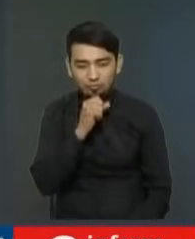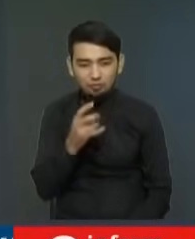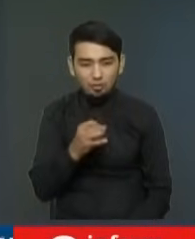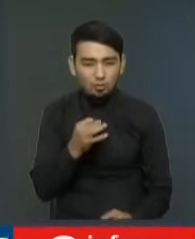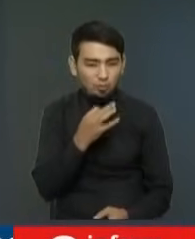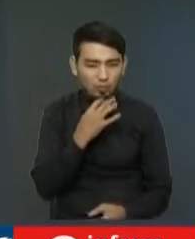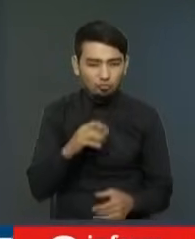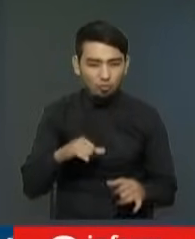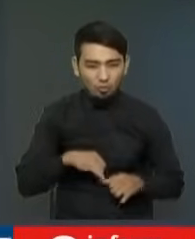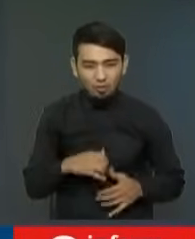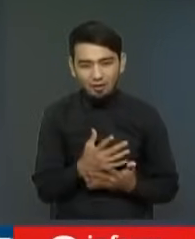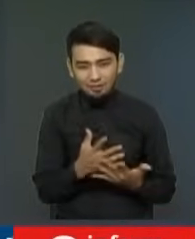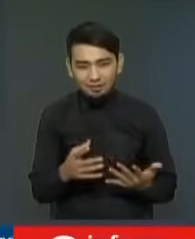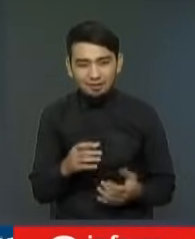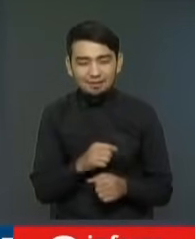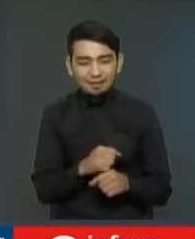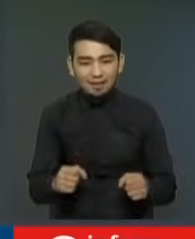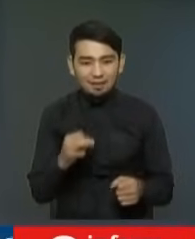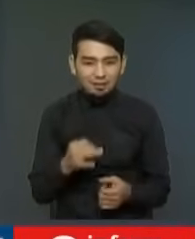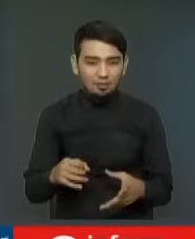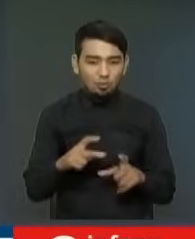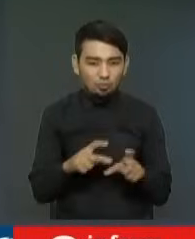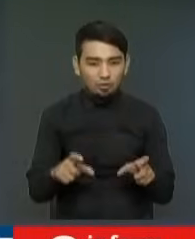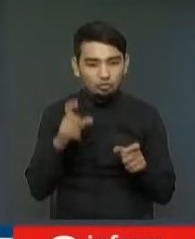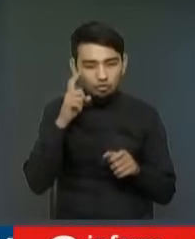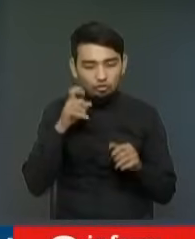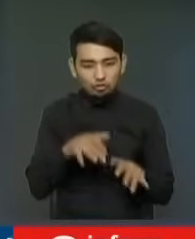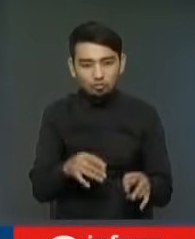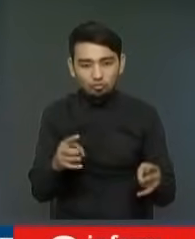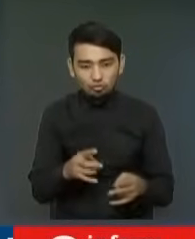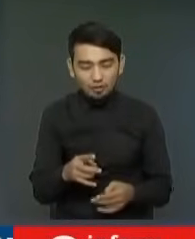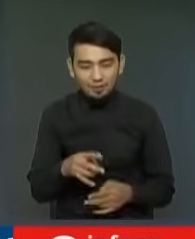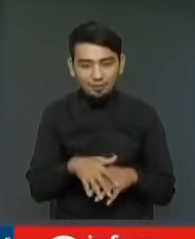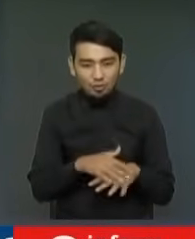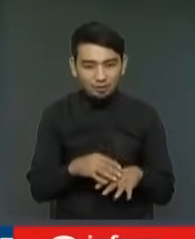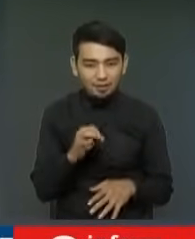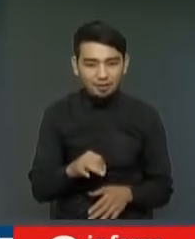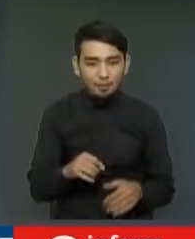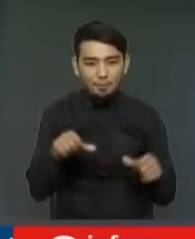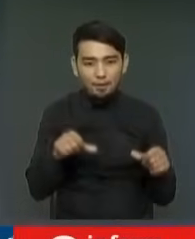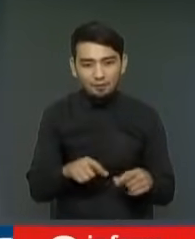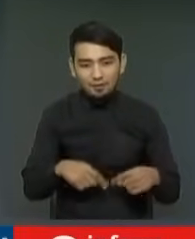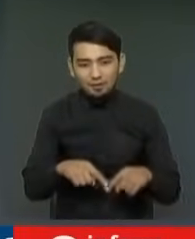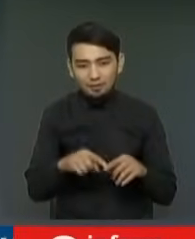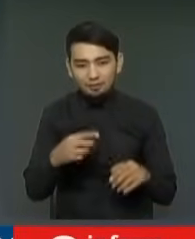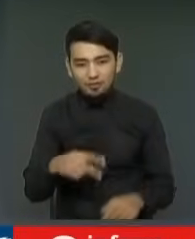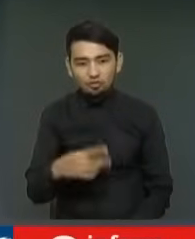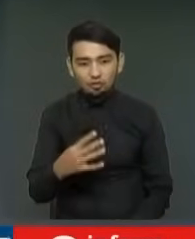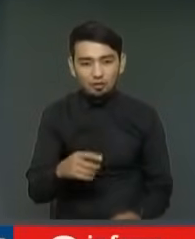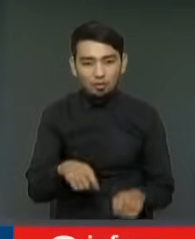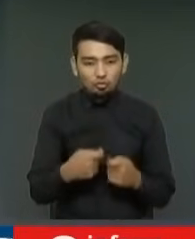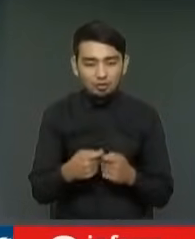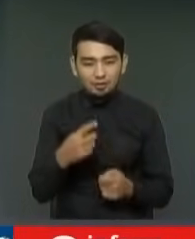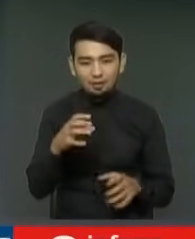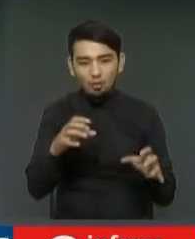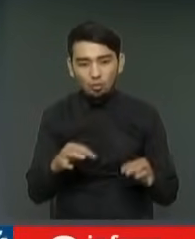агитация. Это время дается гражданам для принятия решения. Вместе с тем правоохранители уже выявили 24 нарушения законодательства